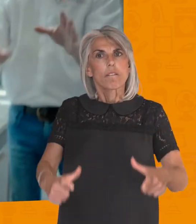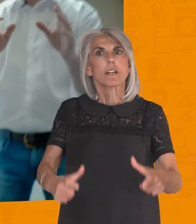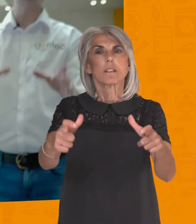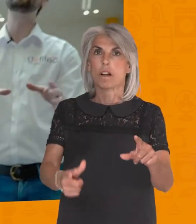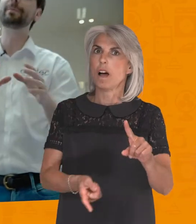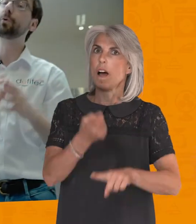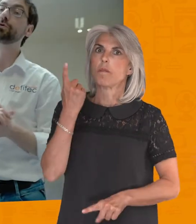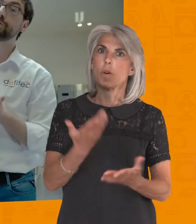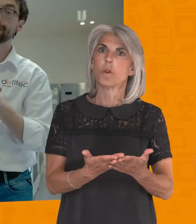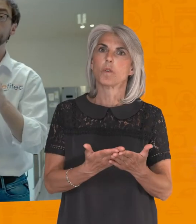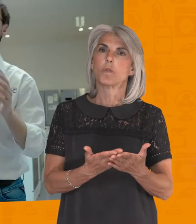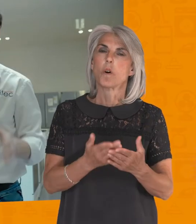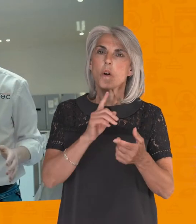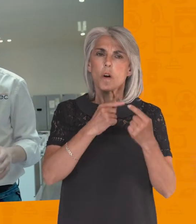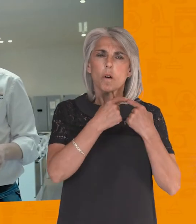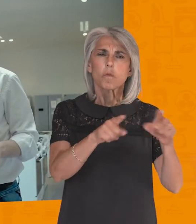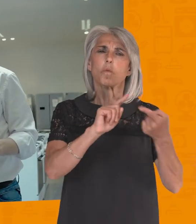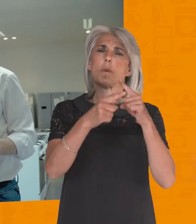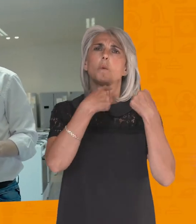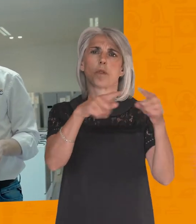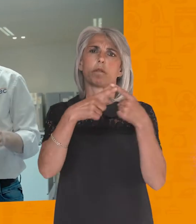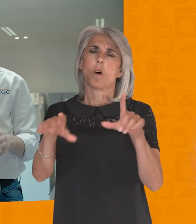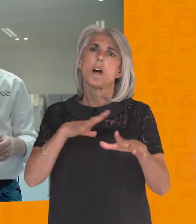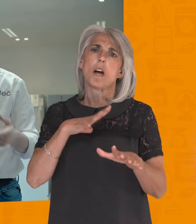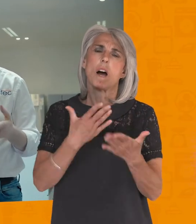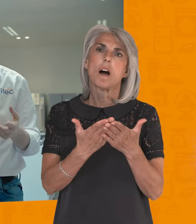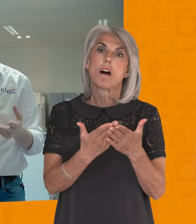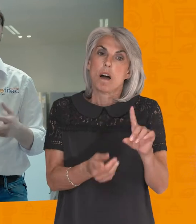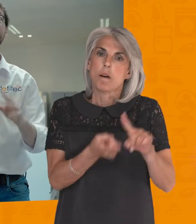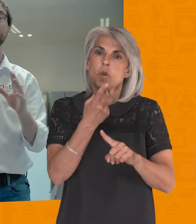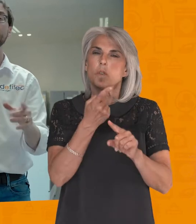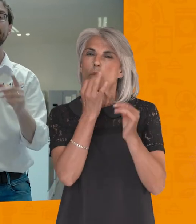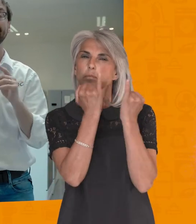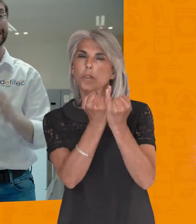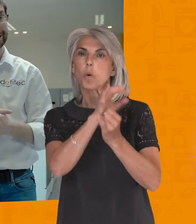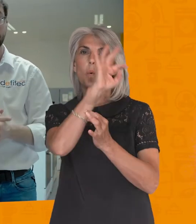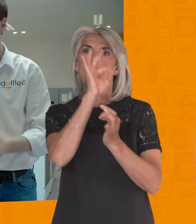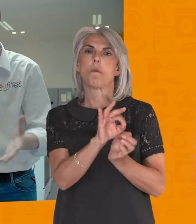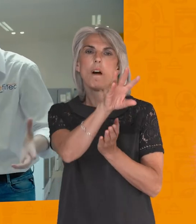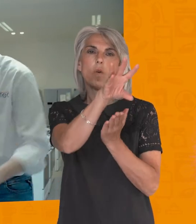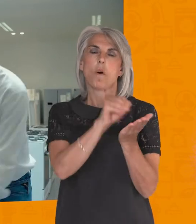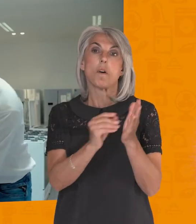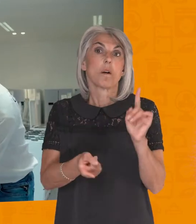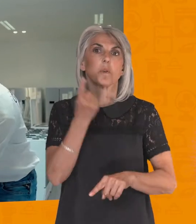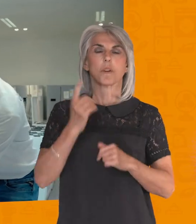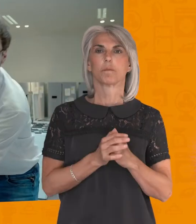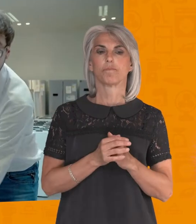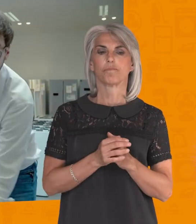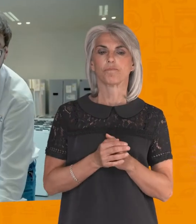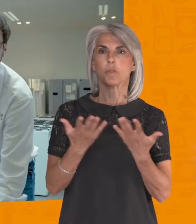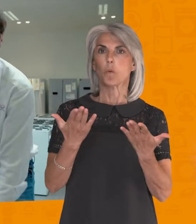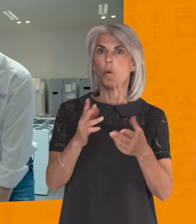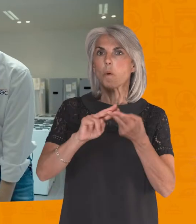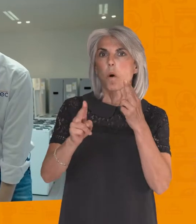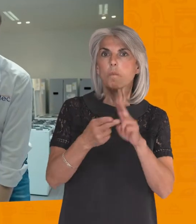important vous avez beaucoup de numéros différents donc la qualité des numéros type numéro de série complet est très importante par exemple nous vous avez un